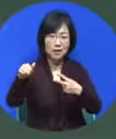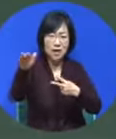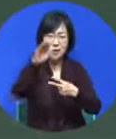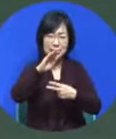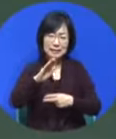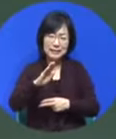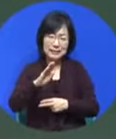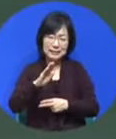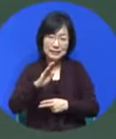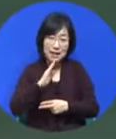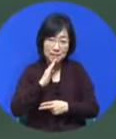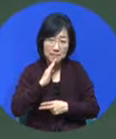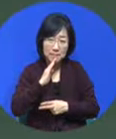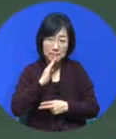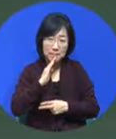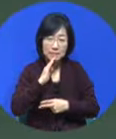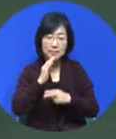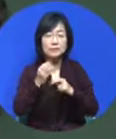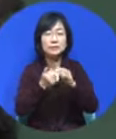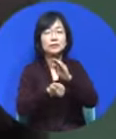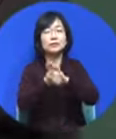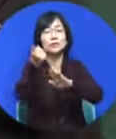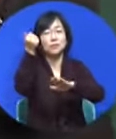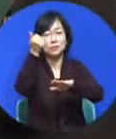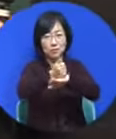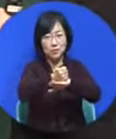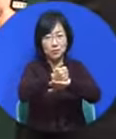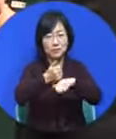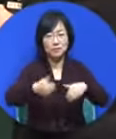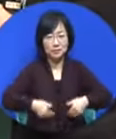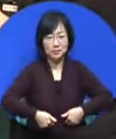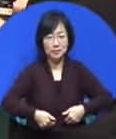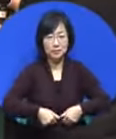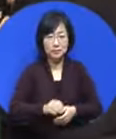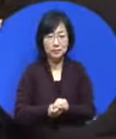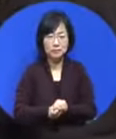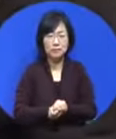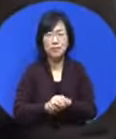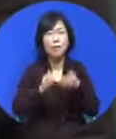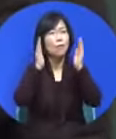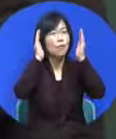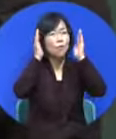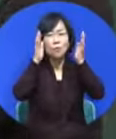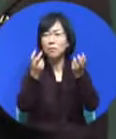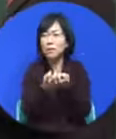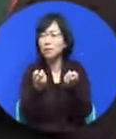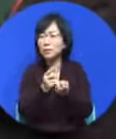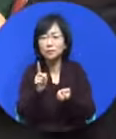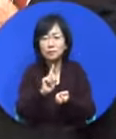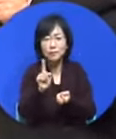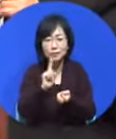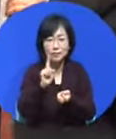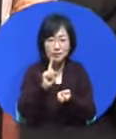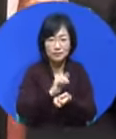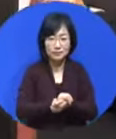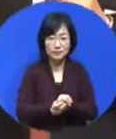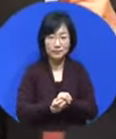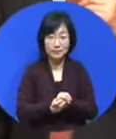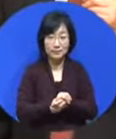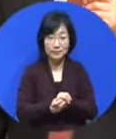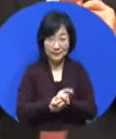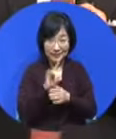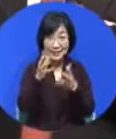성공을 해야 됩니다 공부를 어떻게 해야 됩니까 하나만